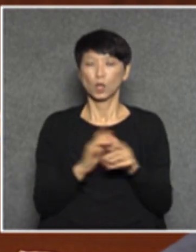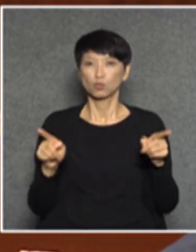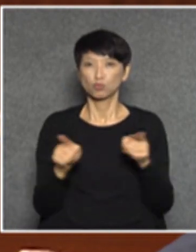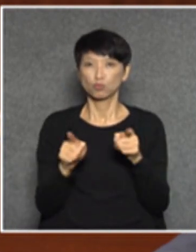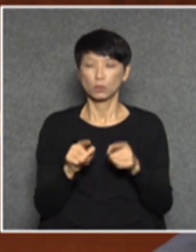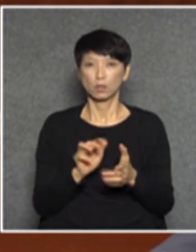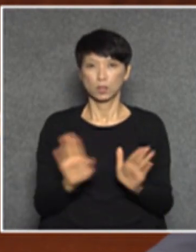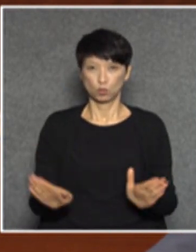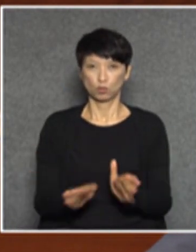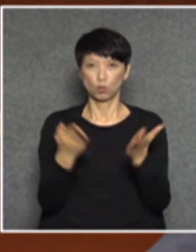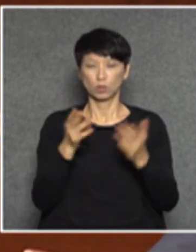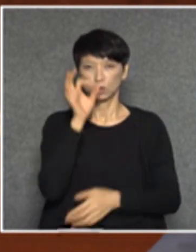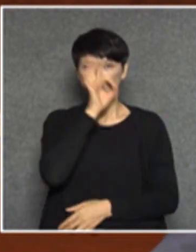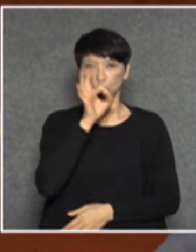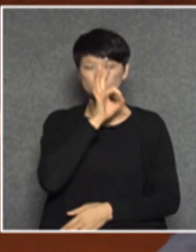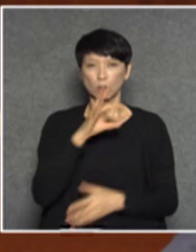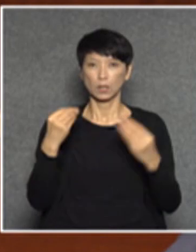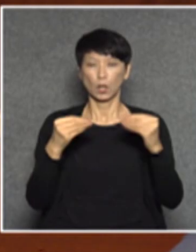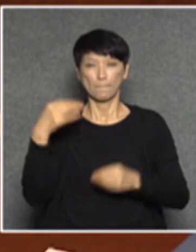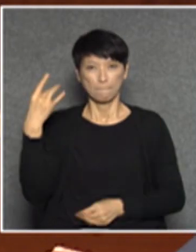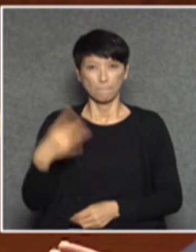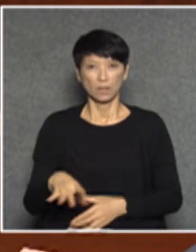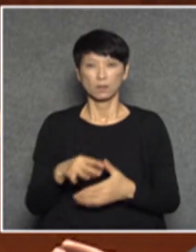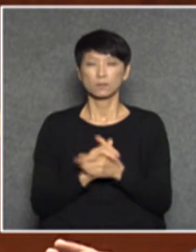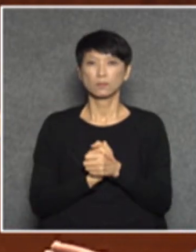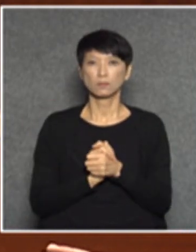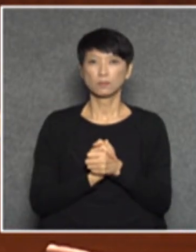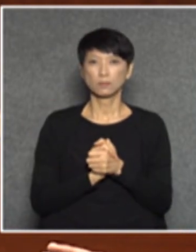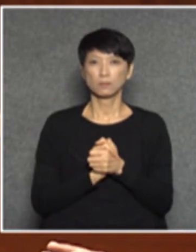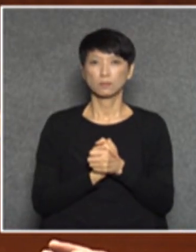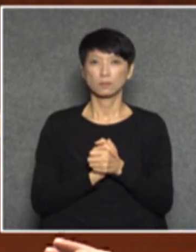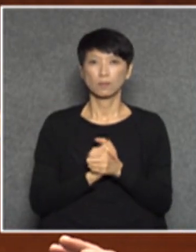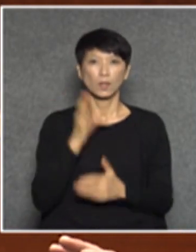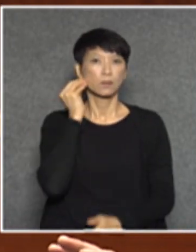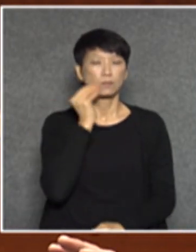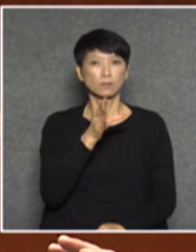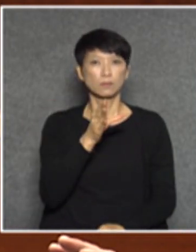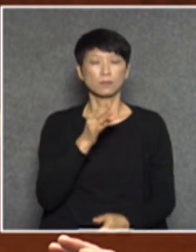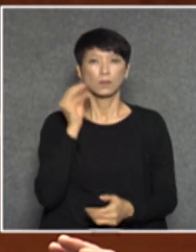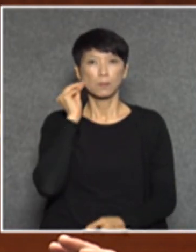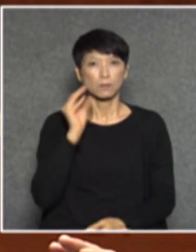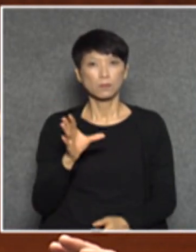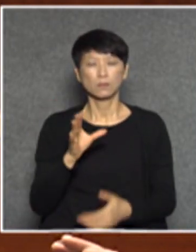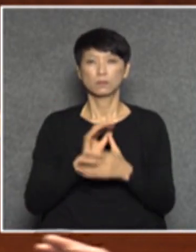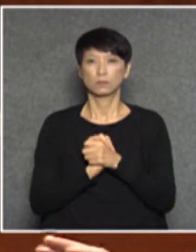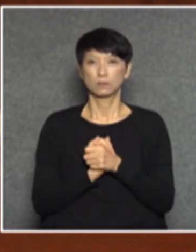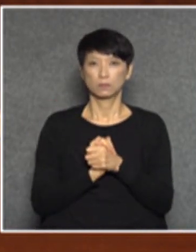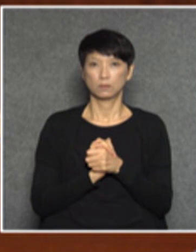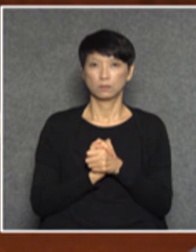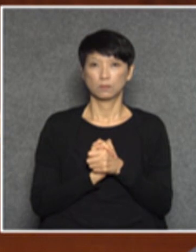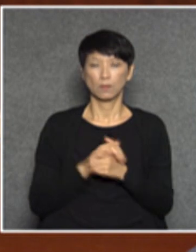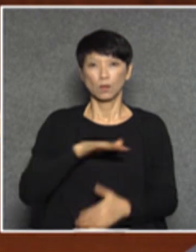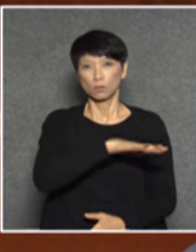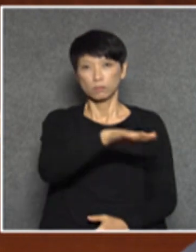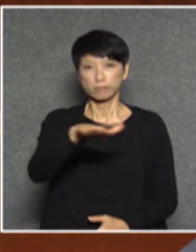動幼稚園免費教育，而同時能夠惠及最廣泛人數